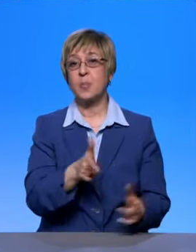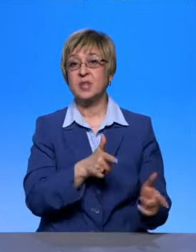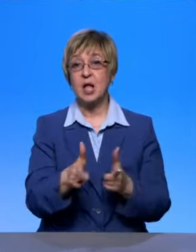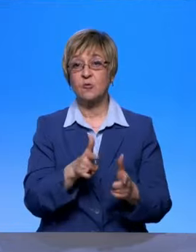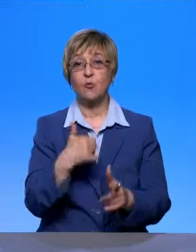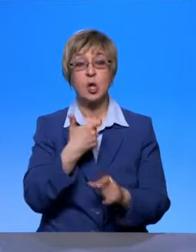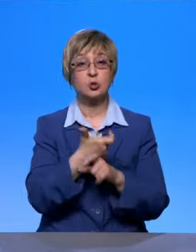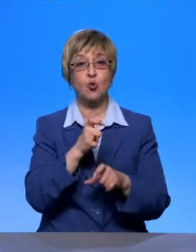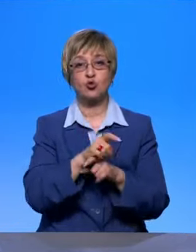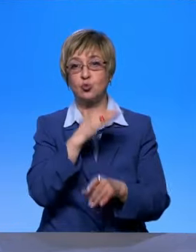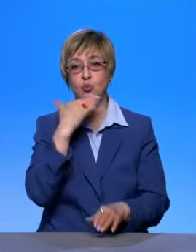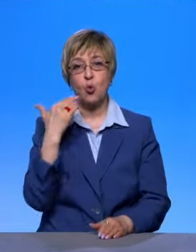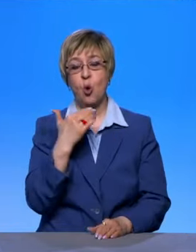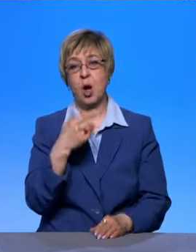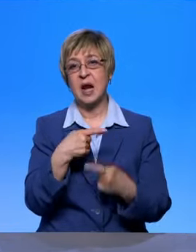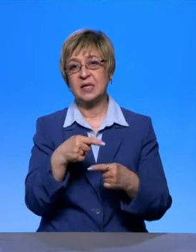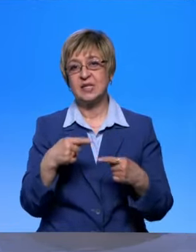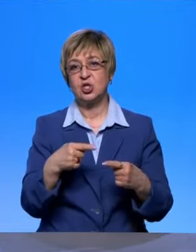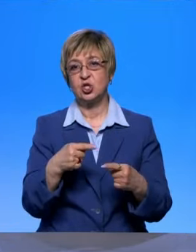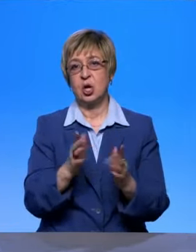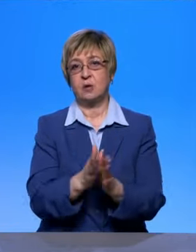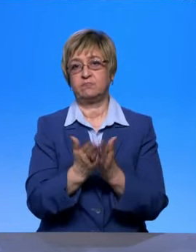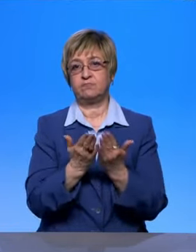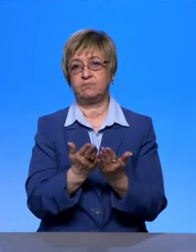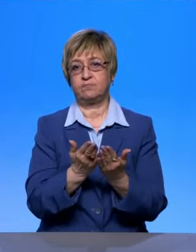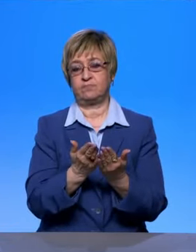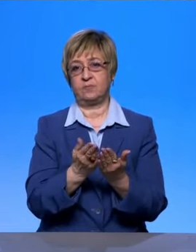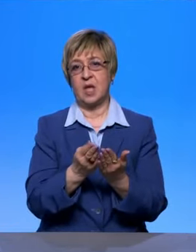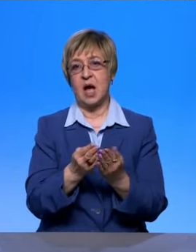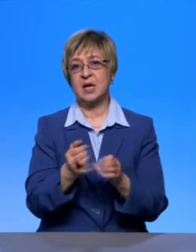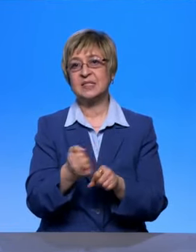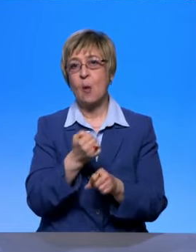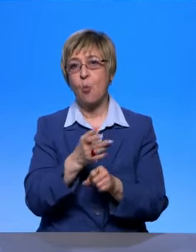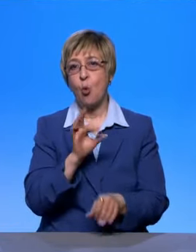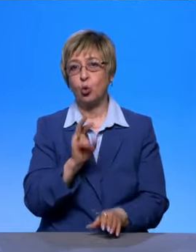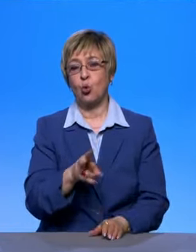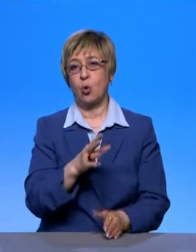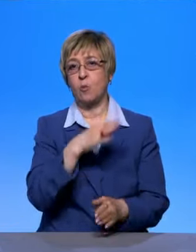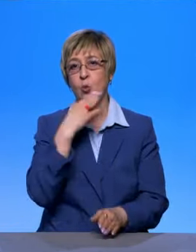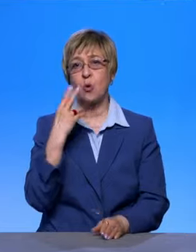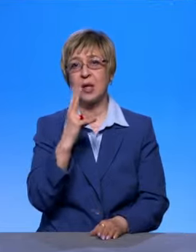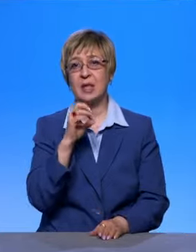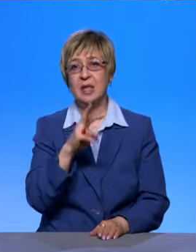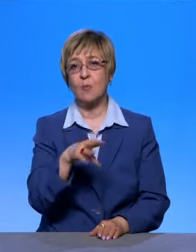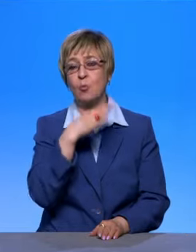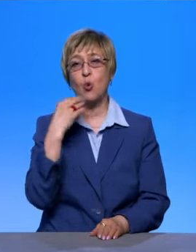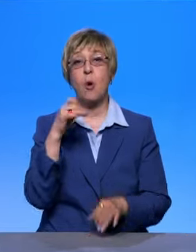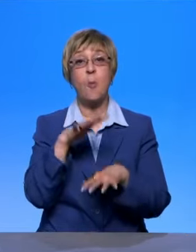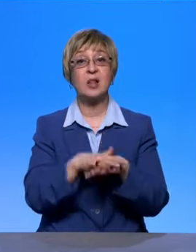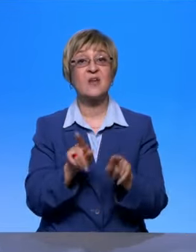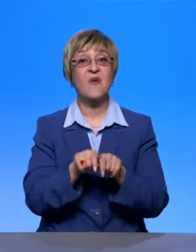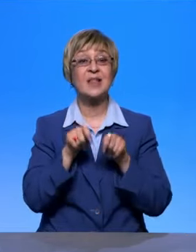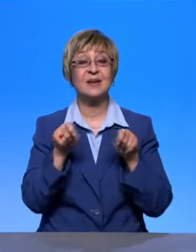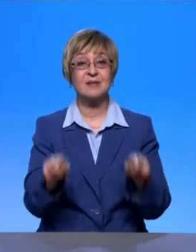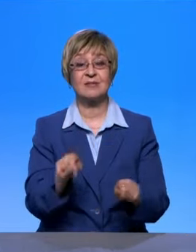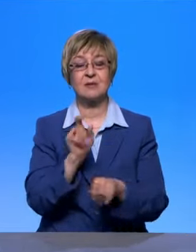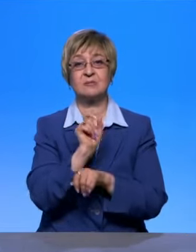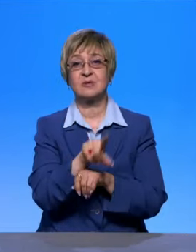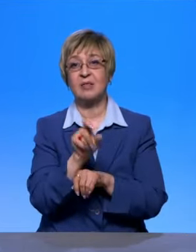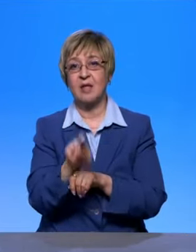много есть методических разработок. Возьмите КИМы, открывайте банк открытых заданий по ФИПИ, Федеральный